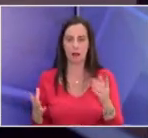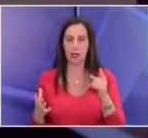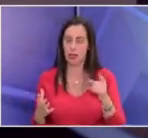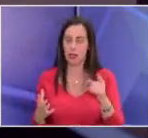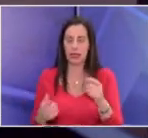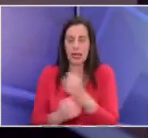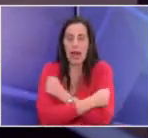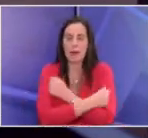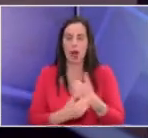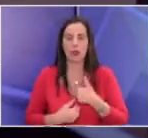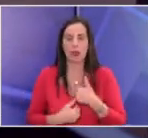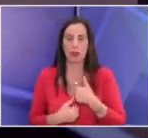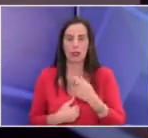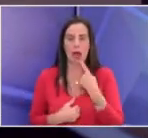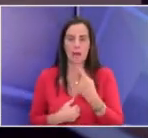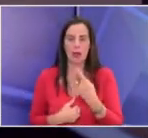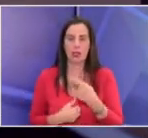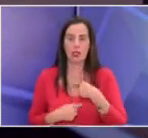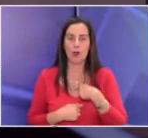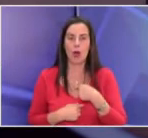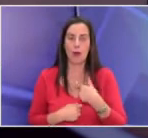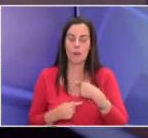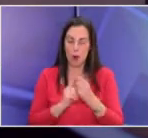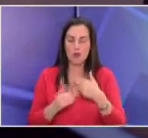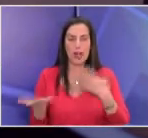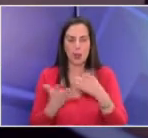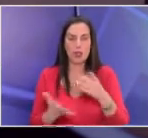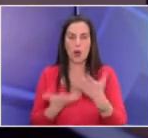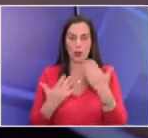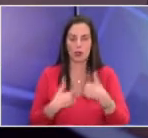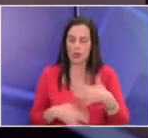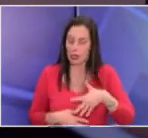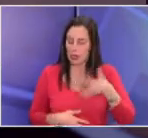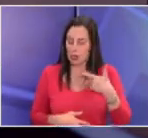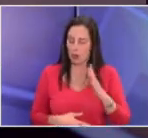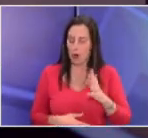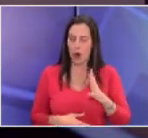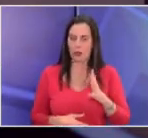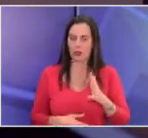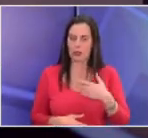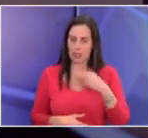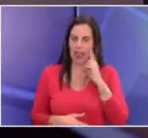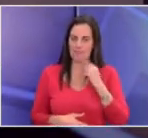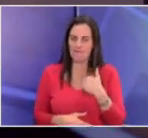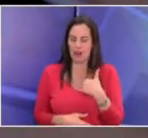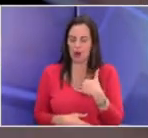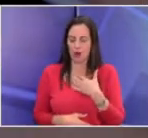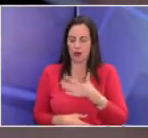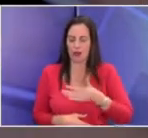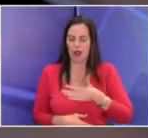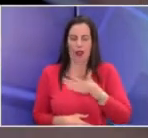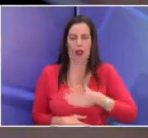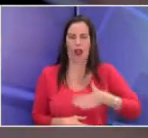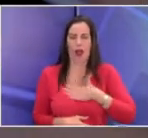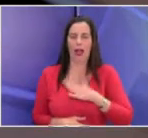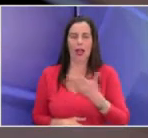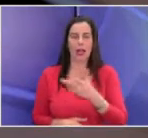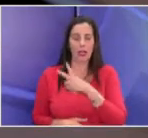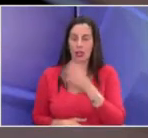שני קמפיינים כל כך צמודים אחד לשני. מצד אחד גלעד שליט, ומצד שני